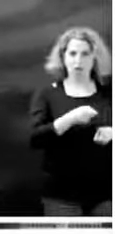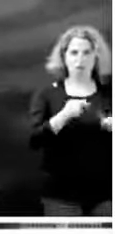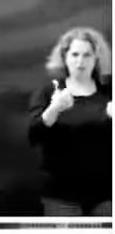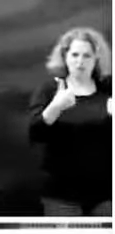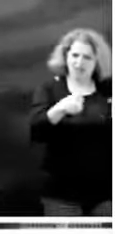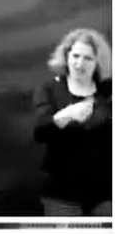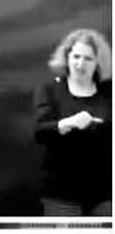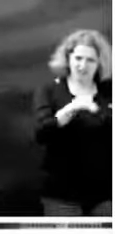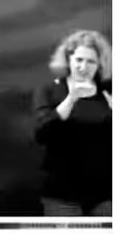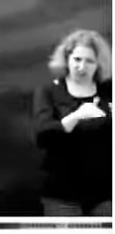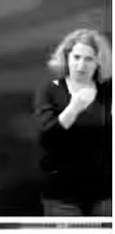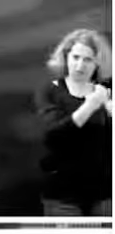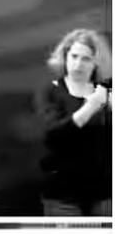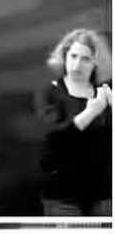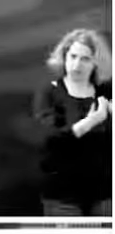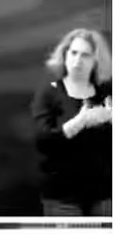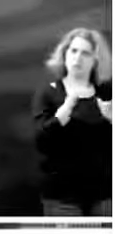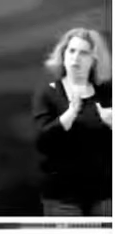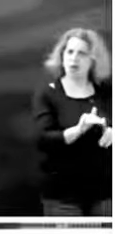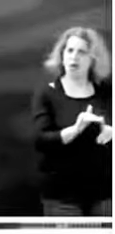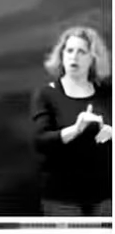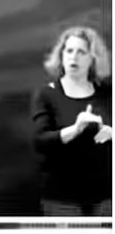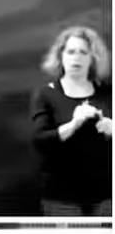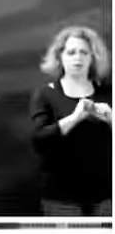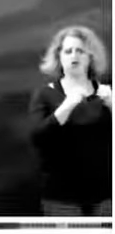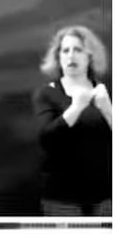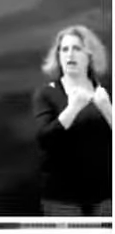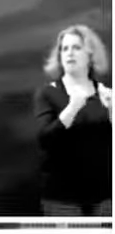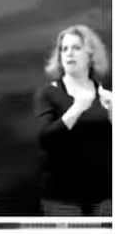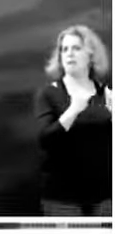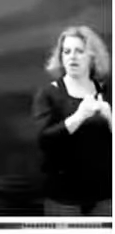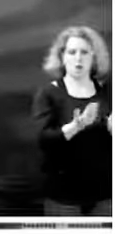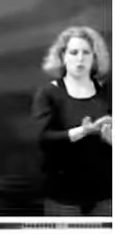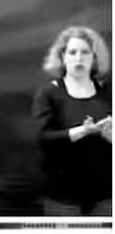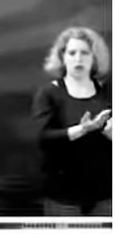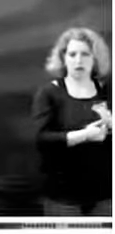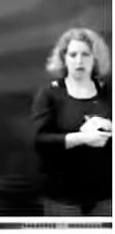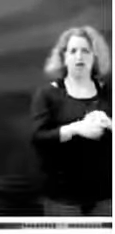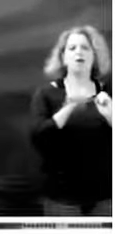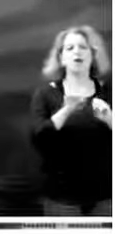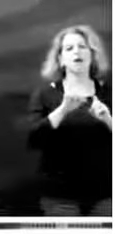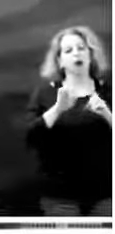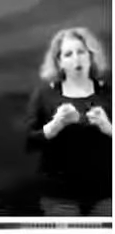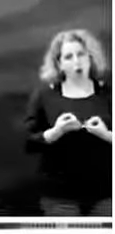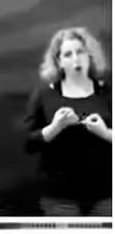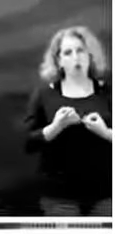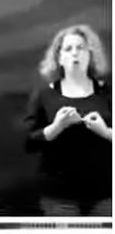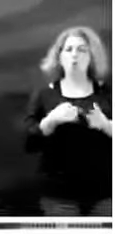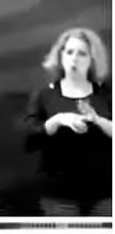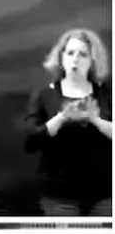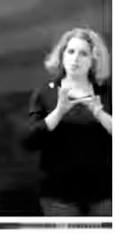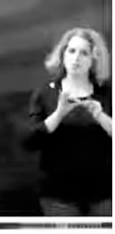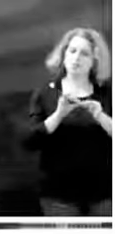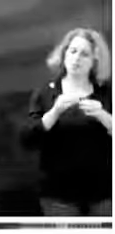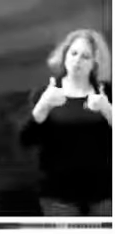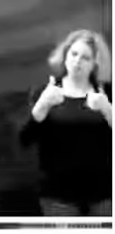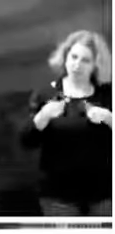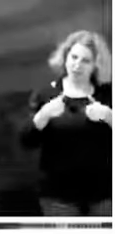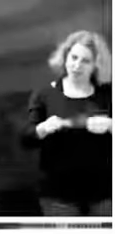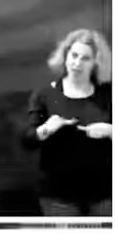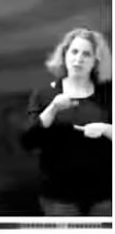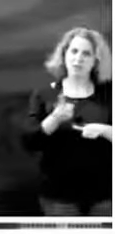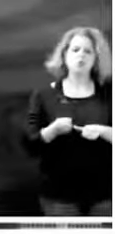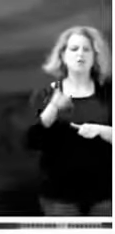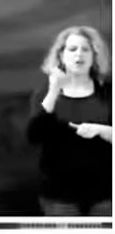verpflichten sie zu ganz viel mitführen von staatlichen papieren unterlagen und ich finde wir können sie auch bußgeld bewehrt dazu verpflichten sich die krone waren